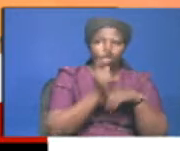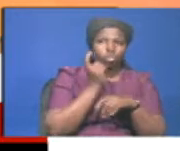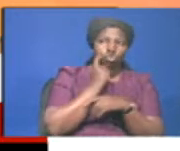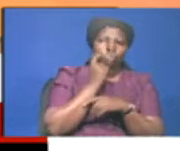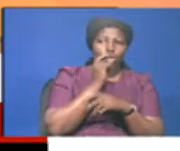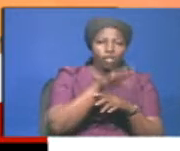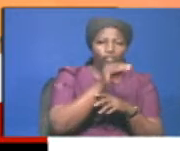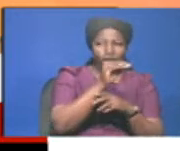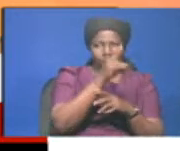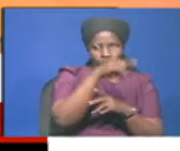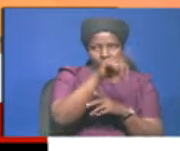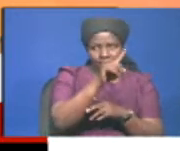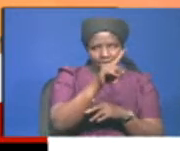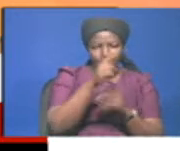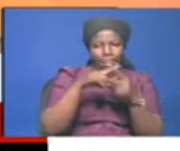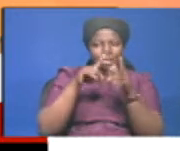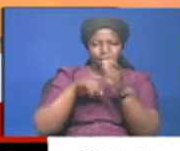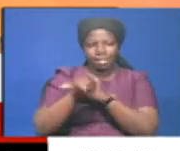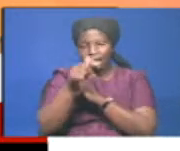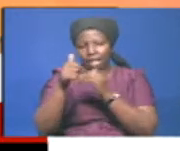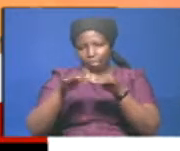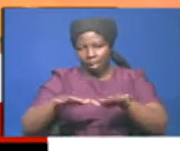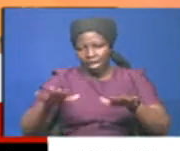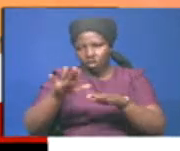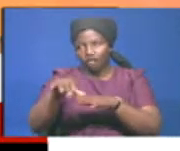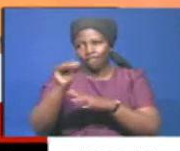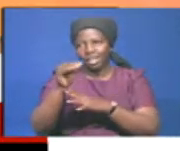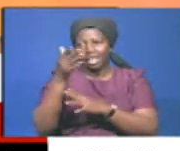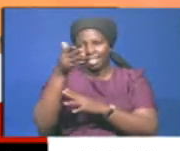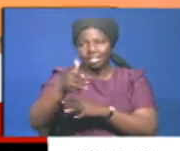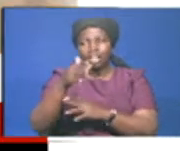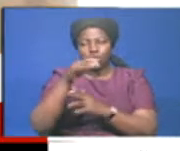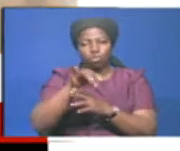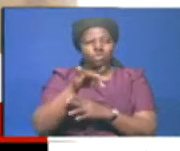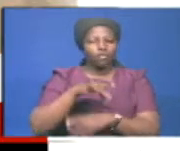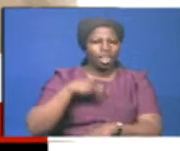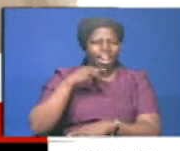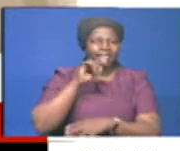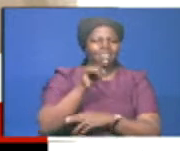masoko bado ipo. Unahisi ya kwamba inajipataje katika soko la Kenya?